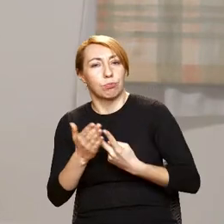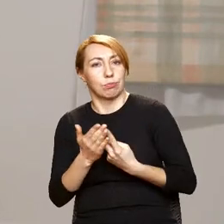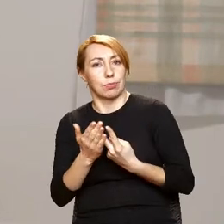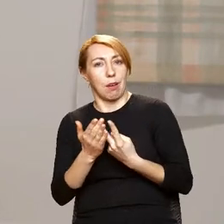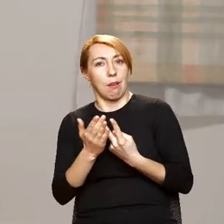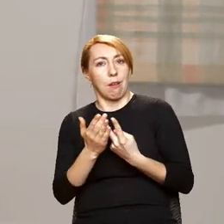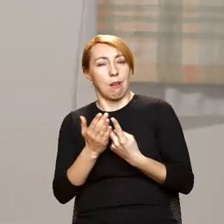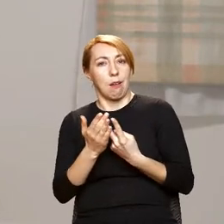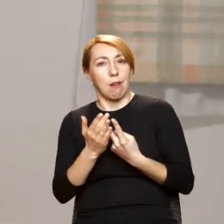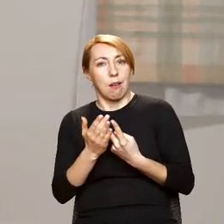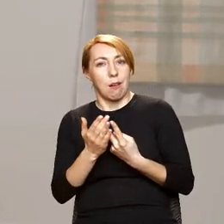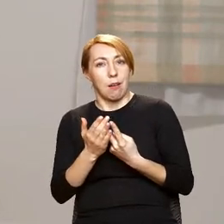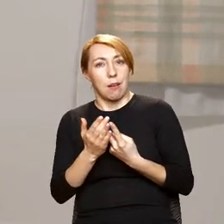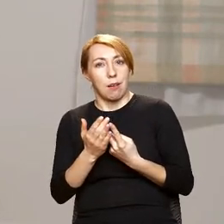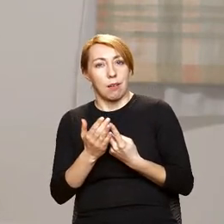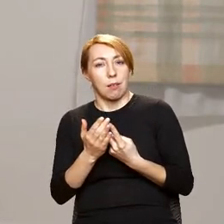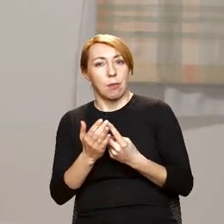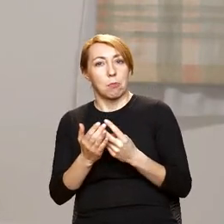biografii